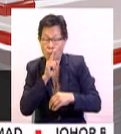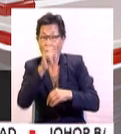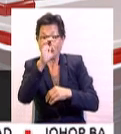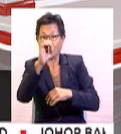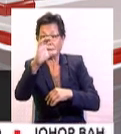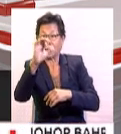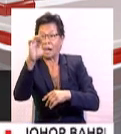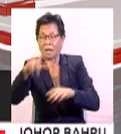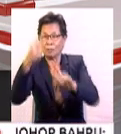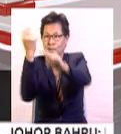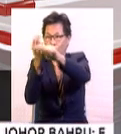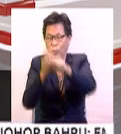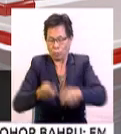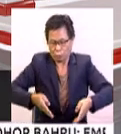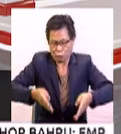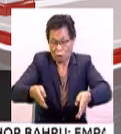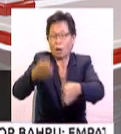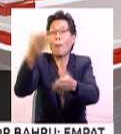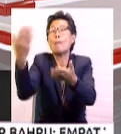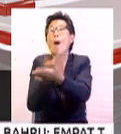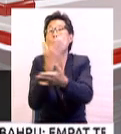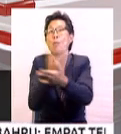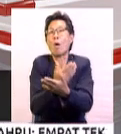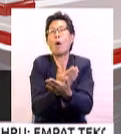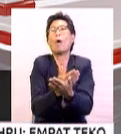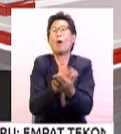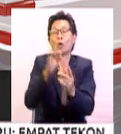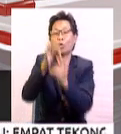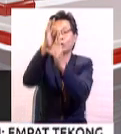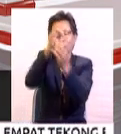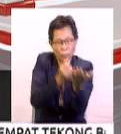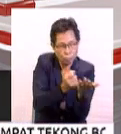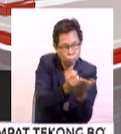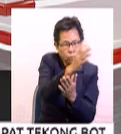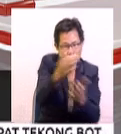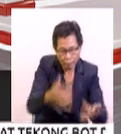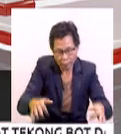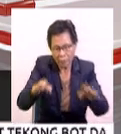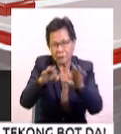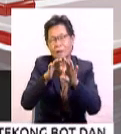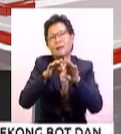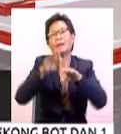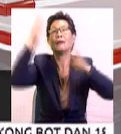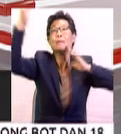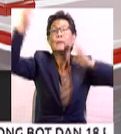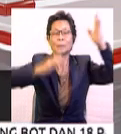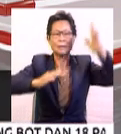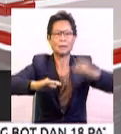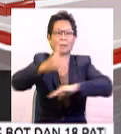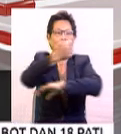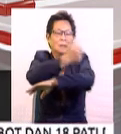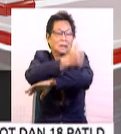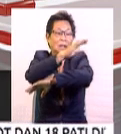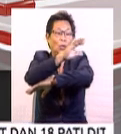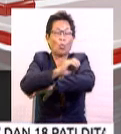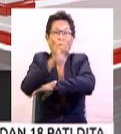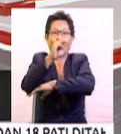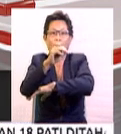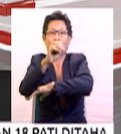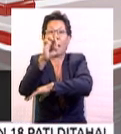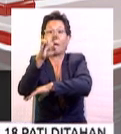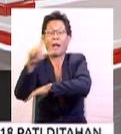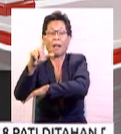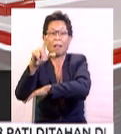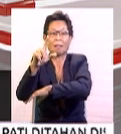dibina mengikut acuan baharu yang mengutamakan ketelusan dan kepentingan nasional. Ya, Ketua Pegawai Eksekutif MRL Datuk Seri